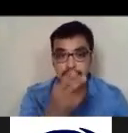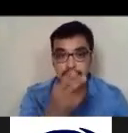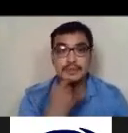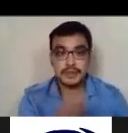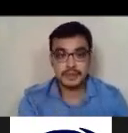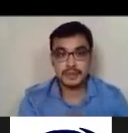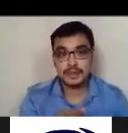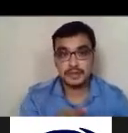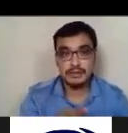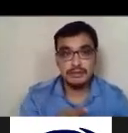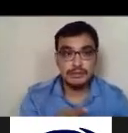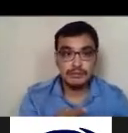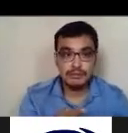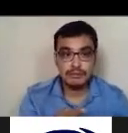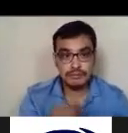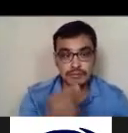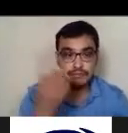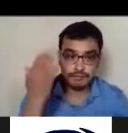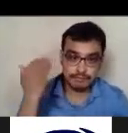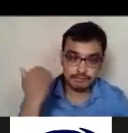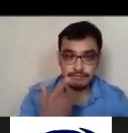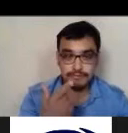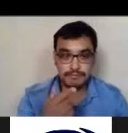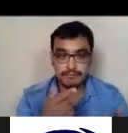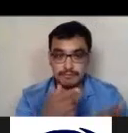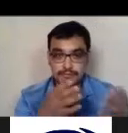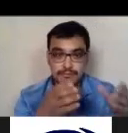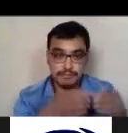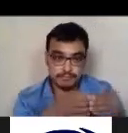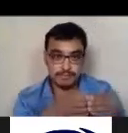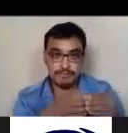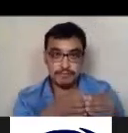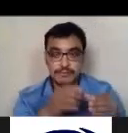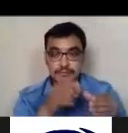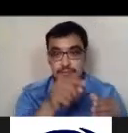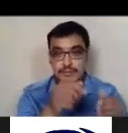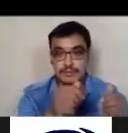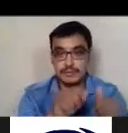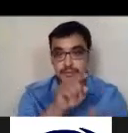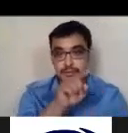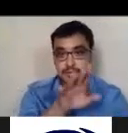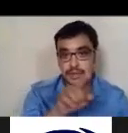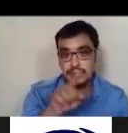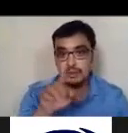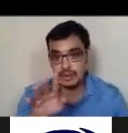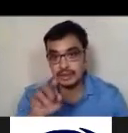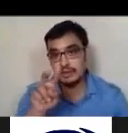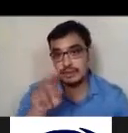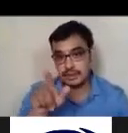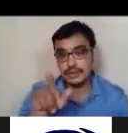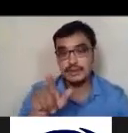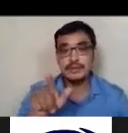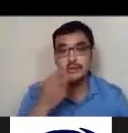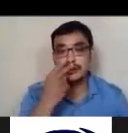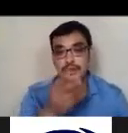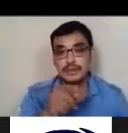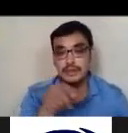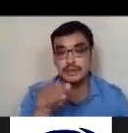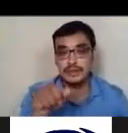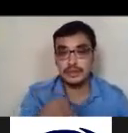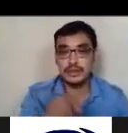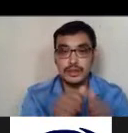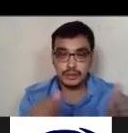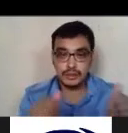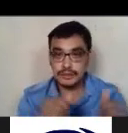यो लास्ट 2 क्याटेगोरी पिएचक्यू स्कोर 15-19, 20-27 हेऱ्यो भने यिनीहरू दुईवटा